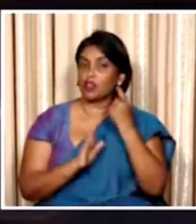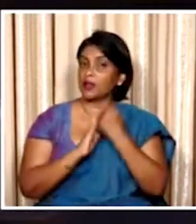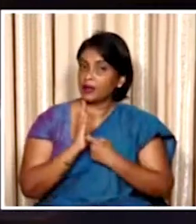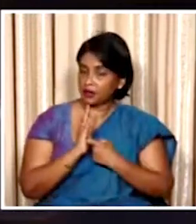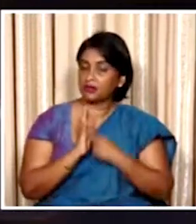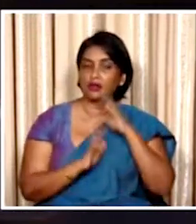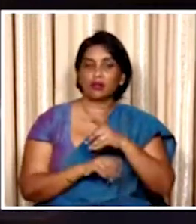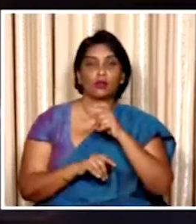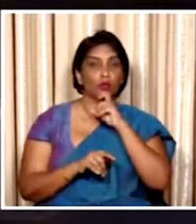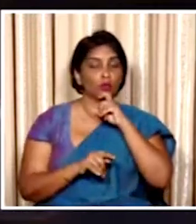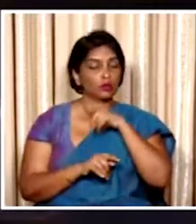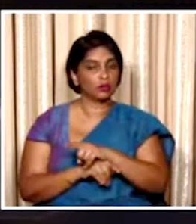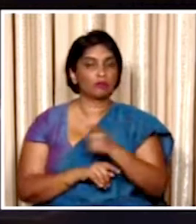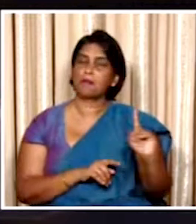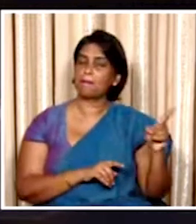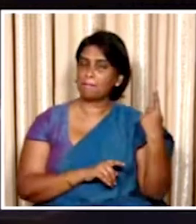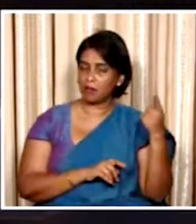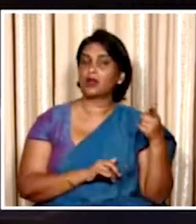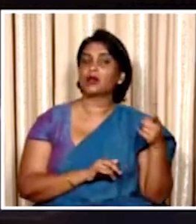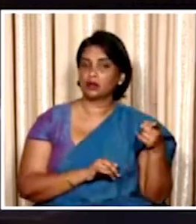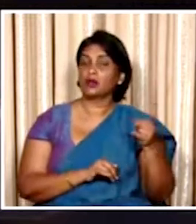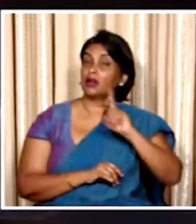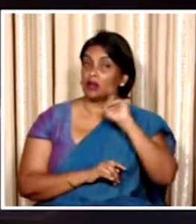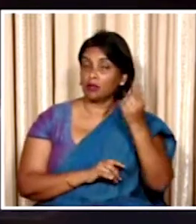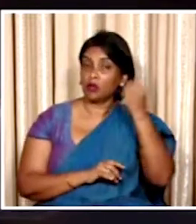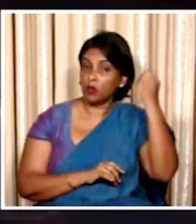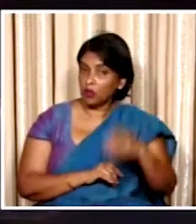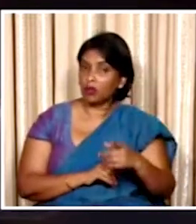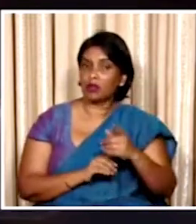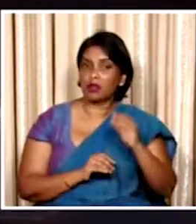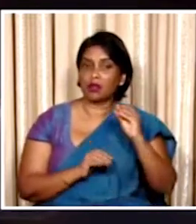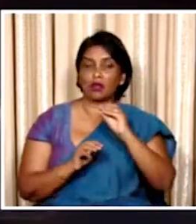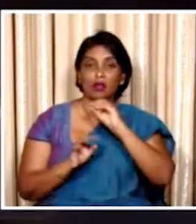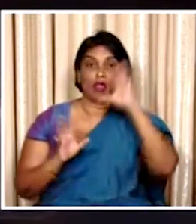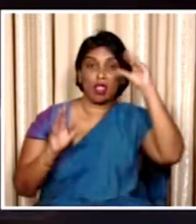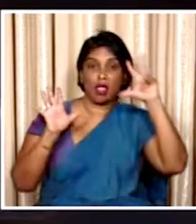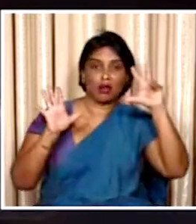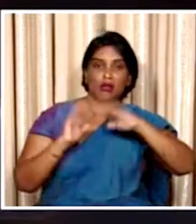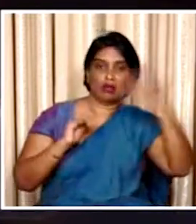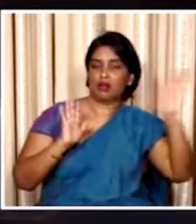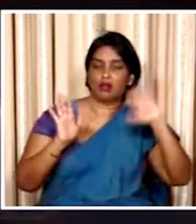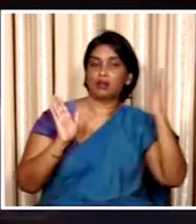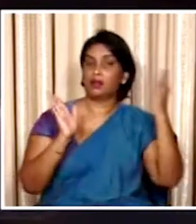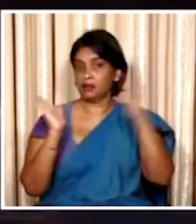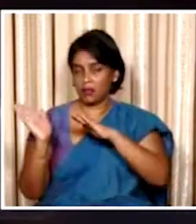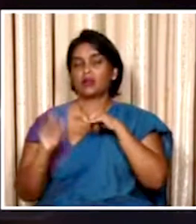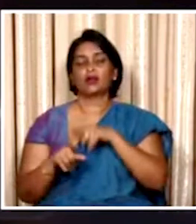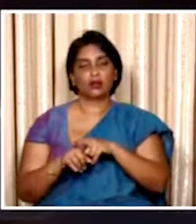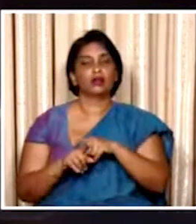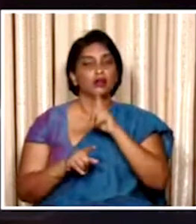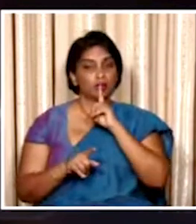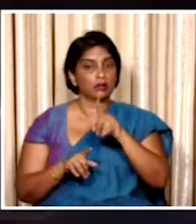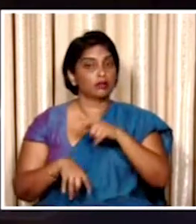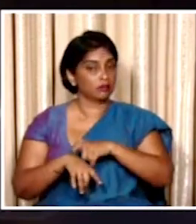කිරීම වෙනුවට ඒ අධිකරණයේ විසින් ආඥාවක් කිරීමෙන් ඒ ආඥාව කරන දිනේ අපරභාග 8 නොඉක්මොන්නා වූ ඒ අධිකරණයේ විසින් ඒ ආඥාවේ